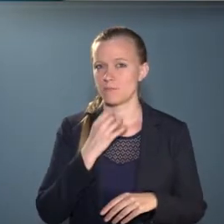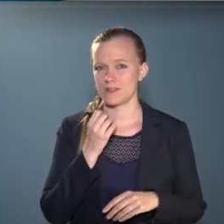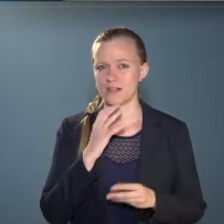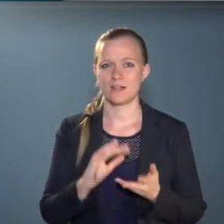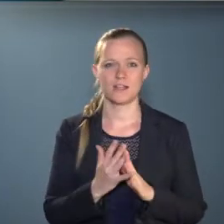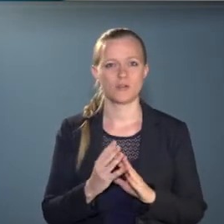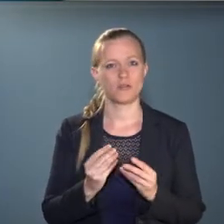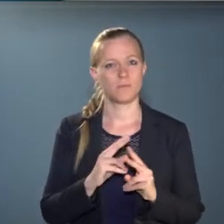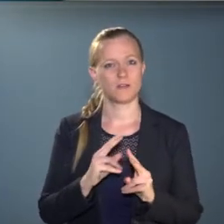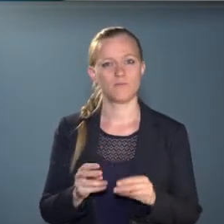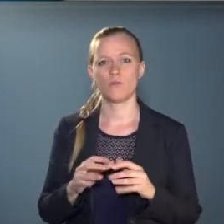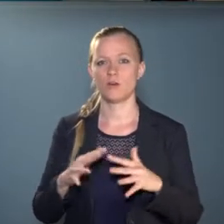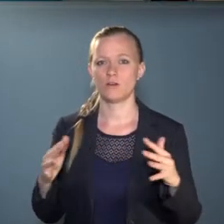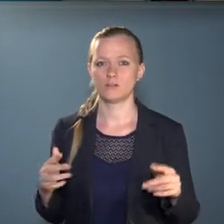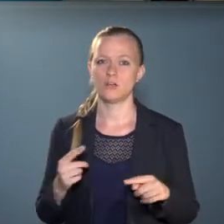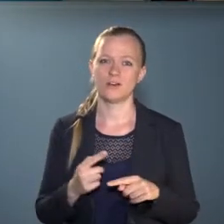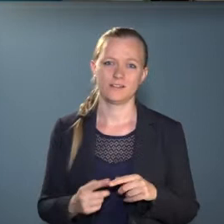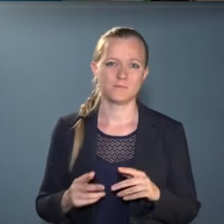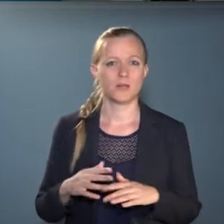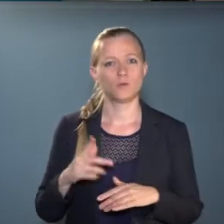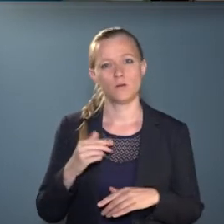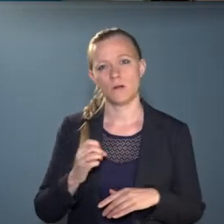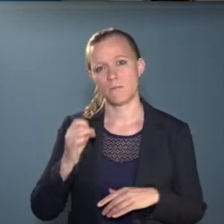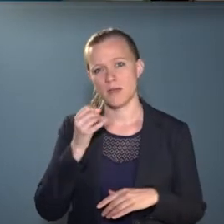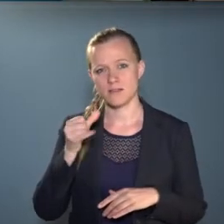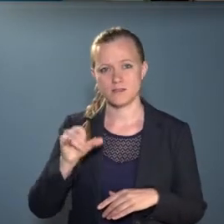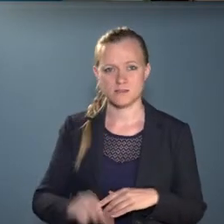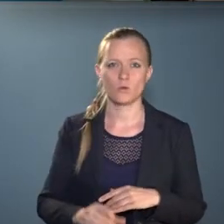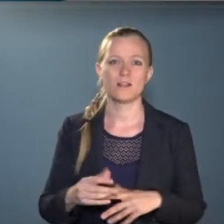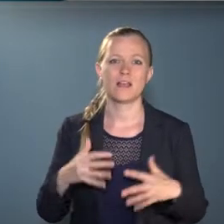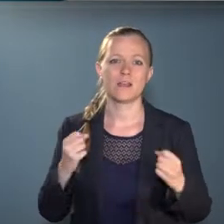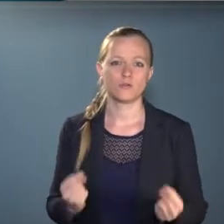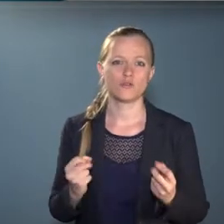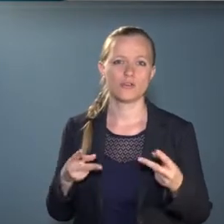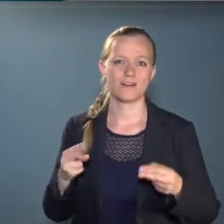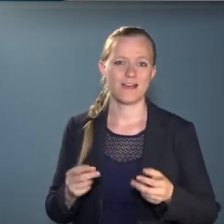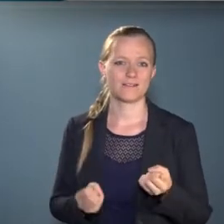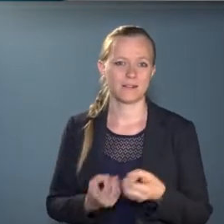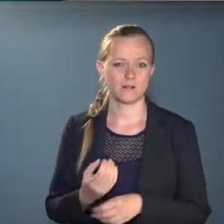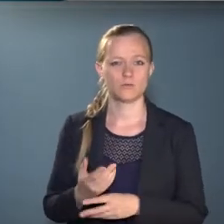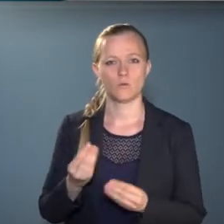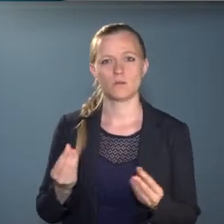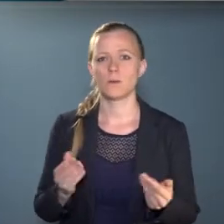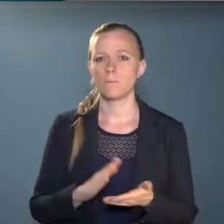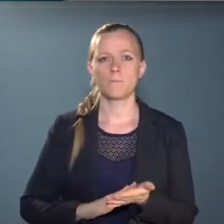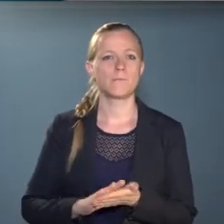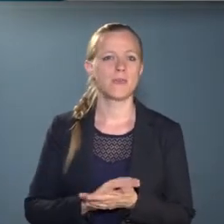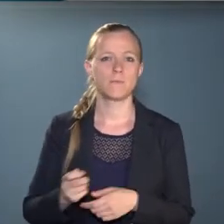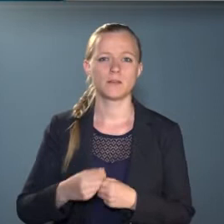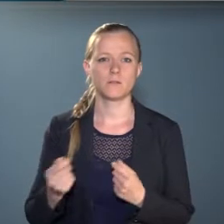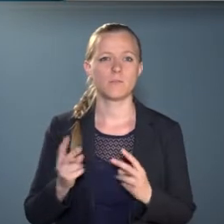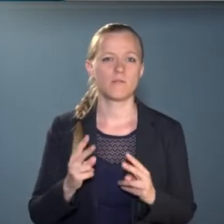égéstermékek, nagy arányban megjelenik a tolóval benzol, ezek erősen rákelt anyagok. Szeretnénk tudni azt, hogy ez milyen mértékben van jelen a